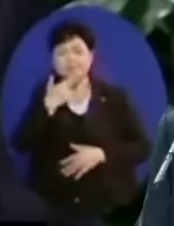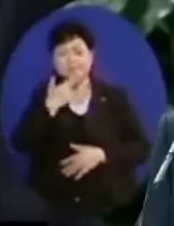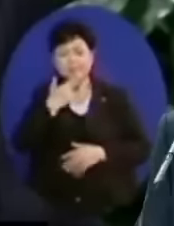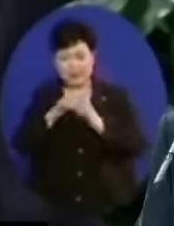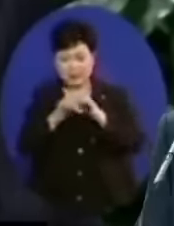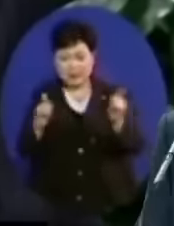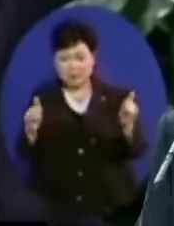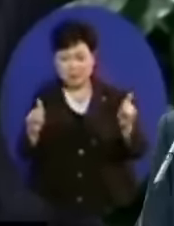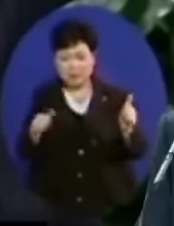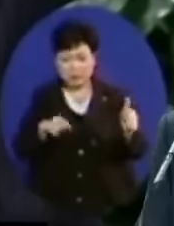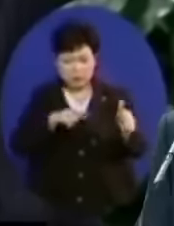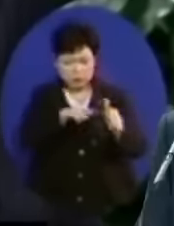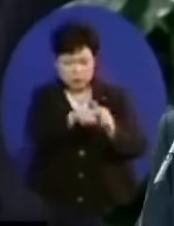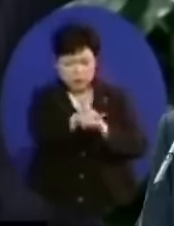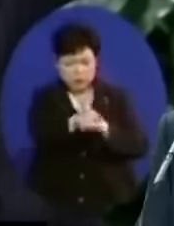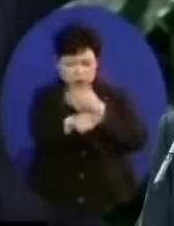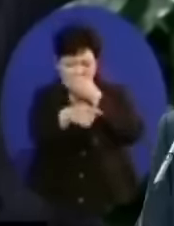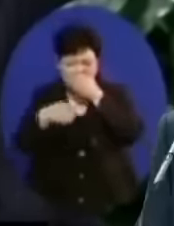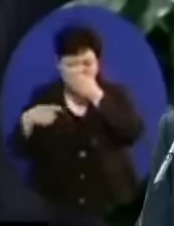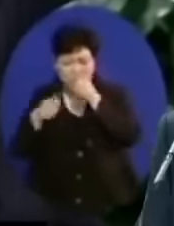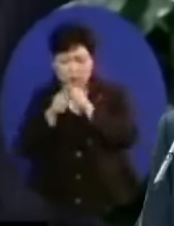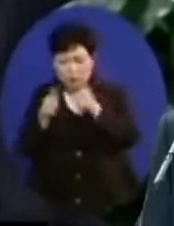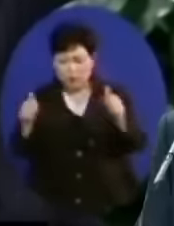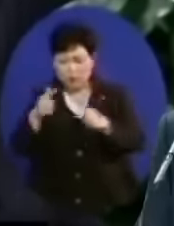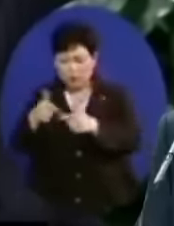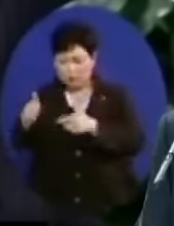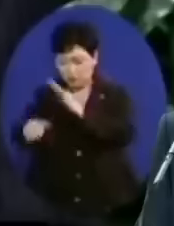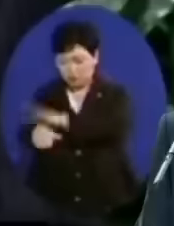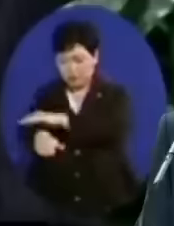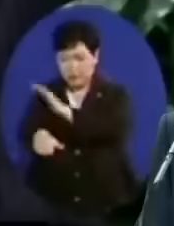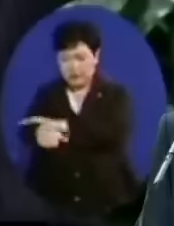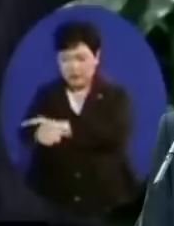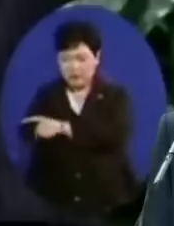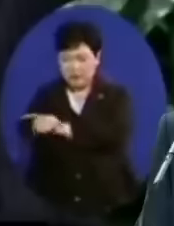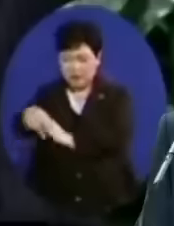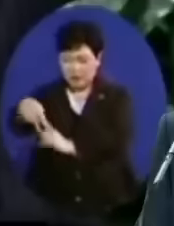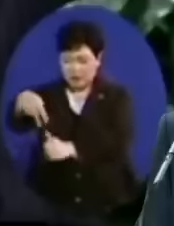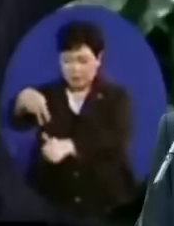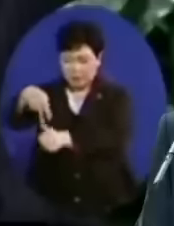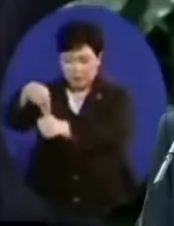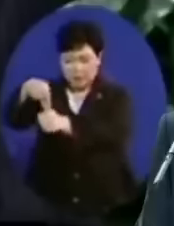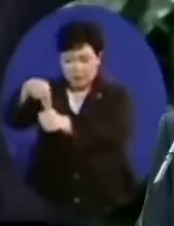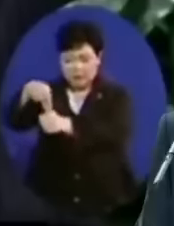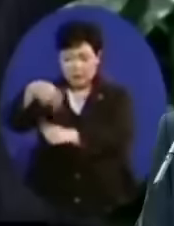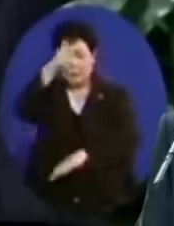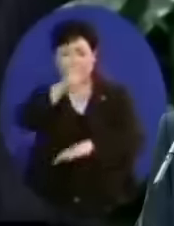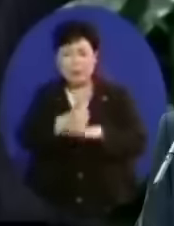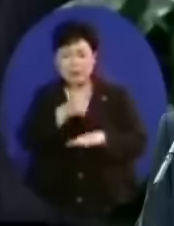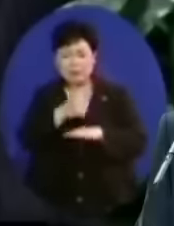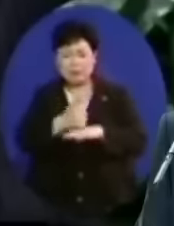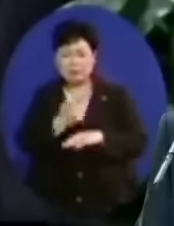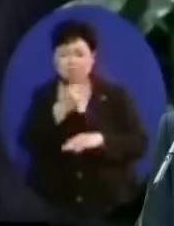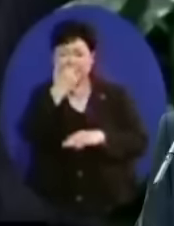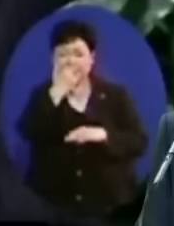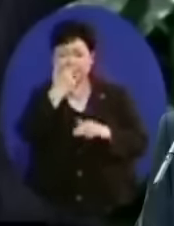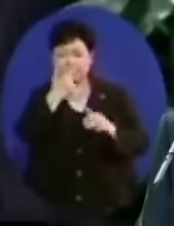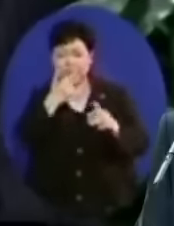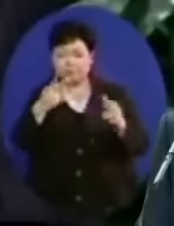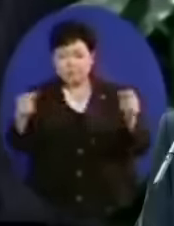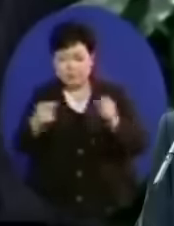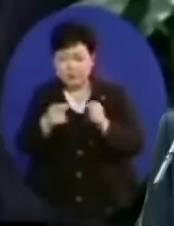사람을 죽인 강도가 예수님 우편에 매달려 마지막 목숨이 끊어질 때